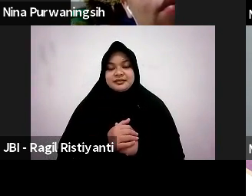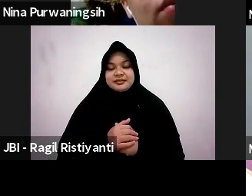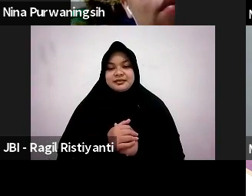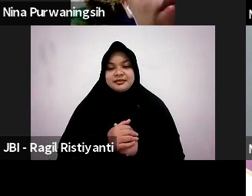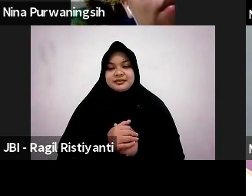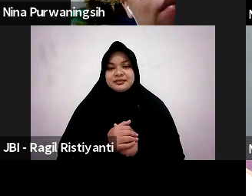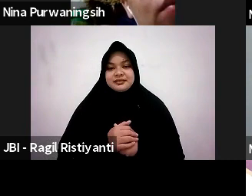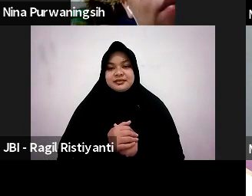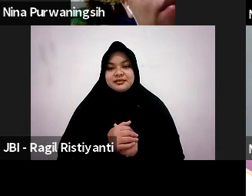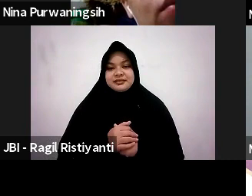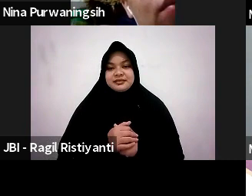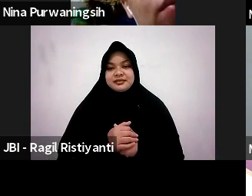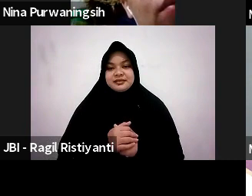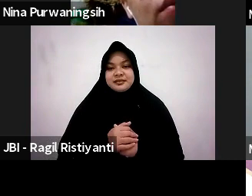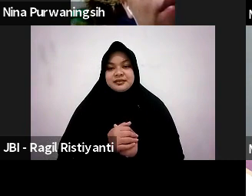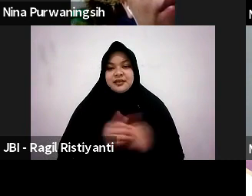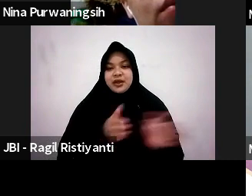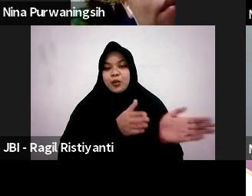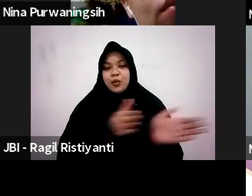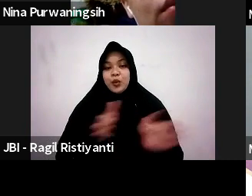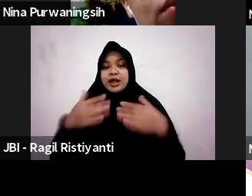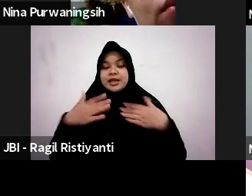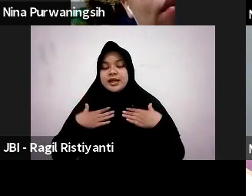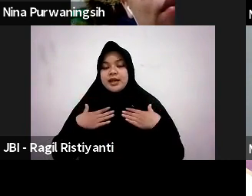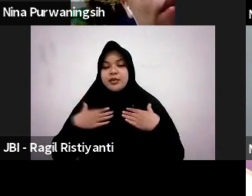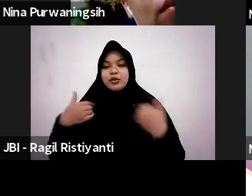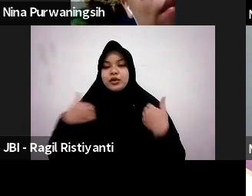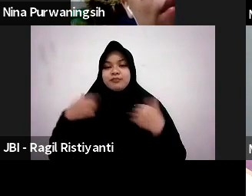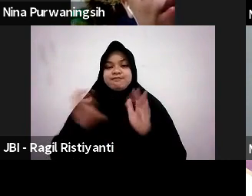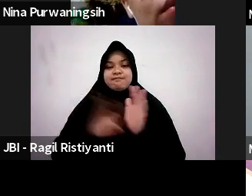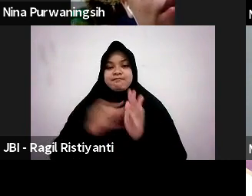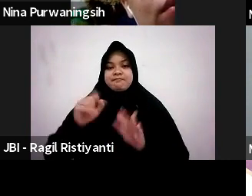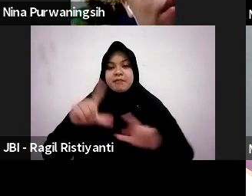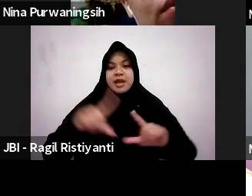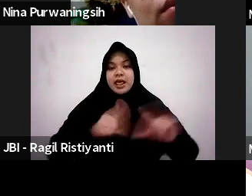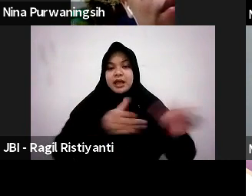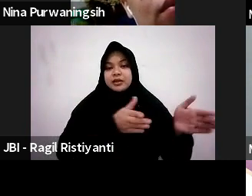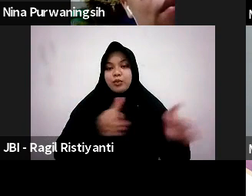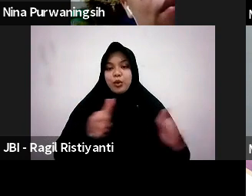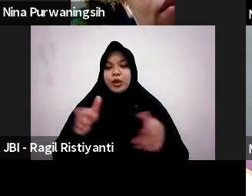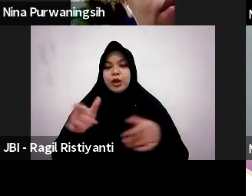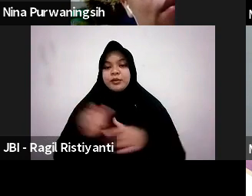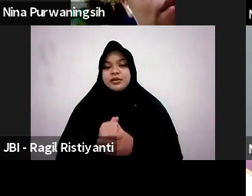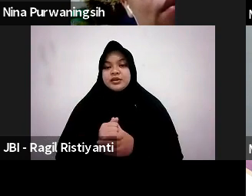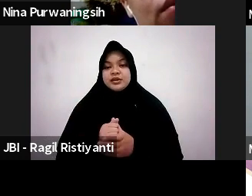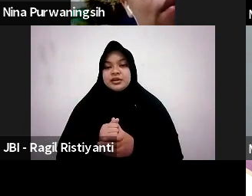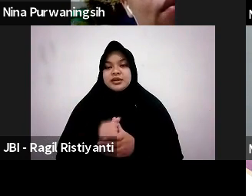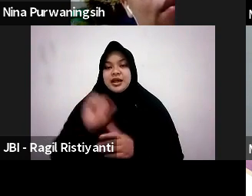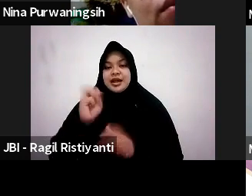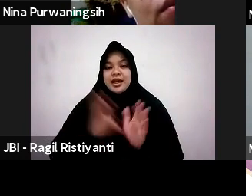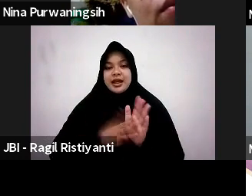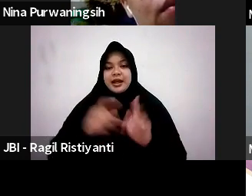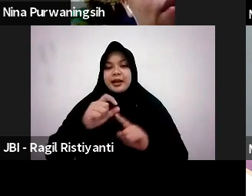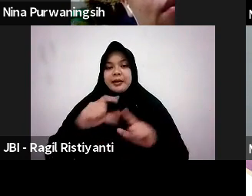kemudian kita juga punya Mbak Mila yang merupakan ngapain teks produser